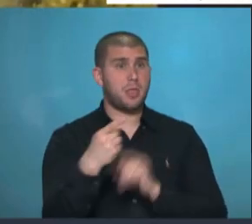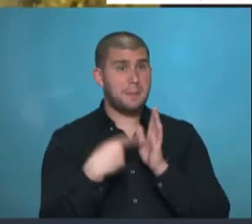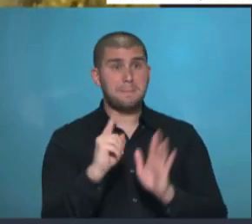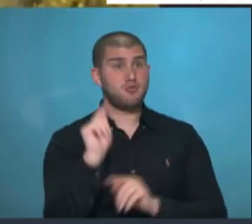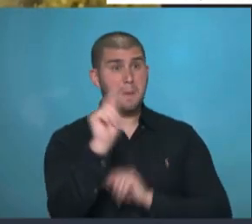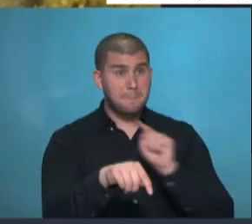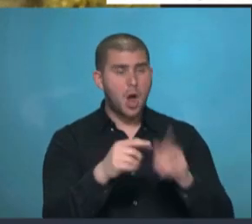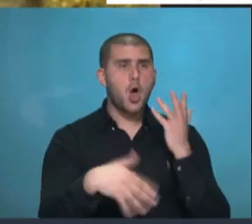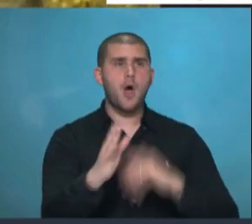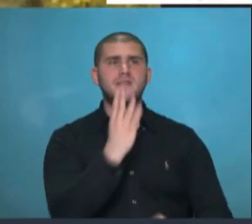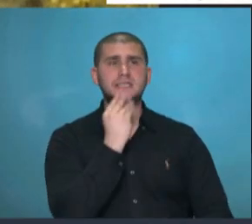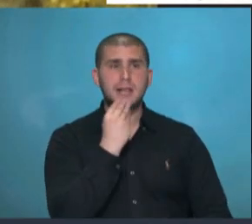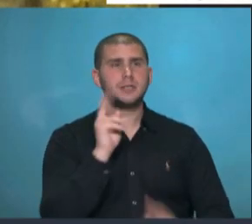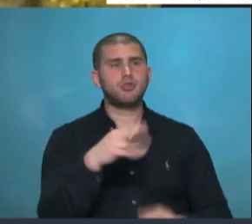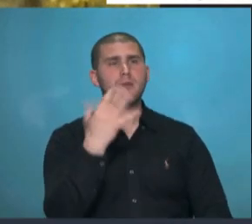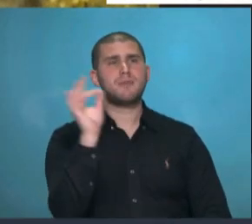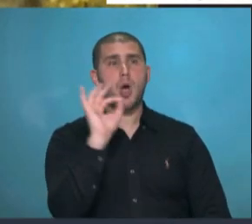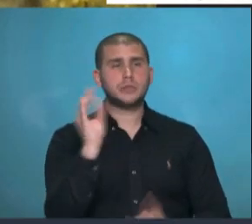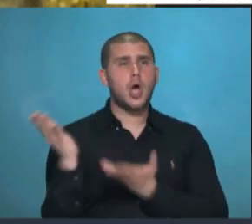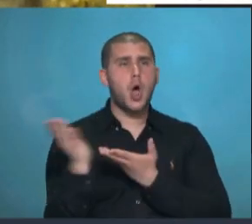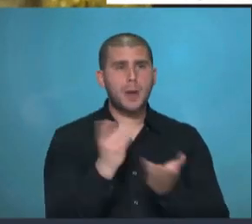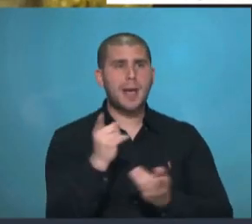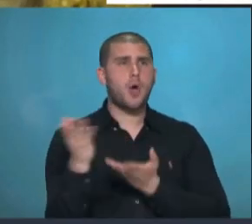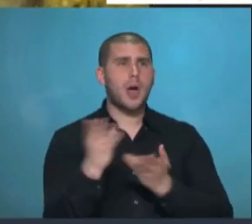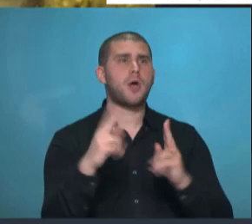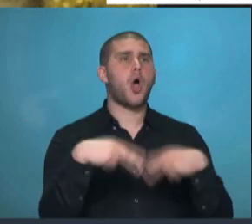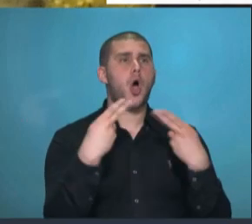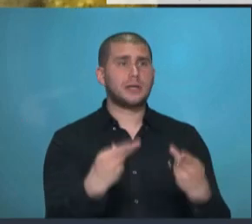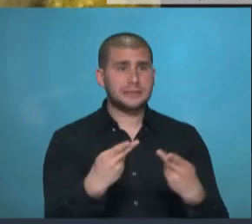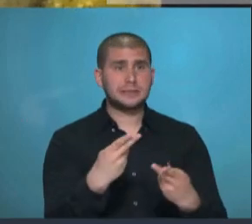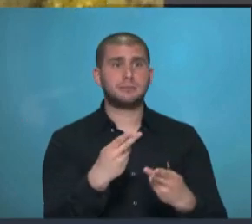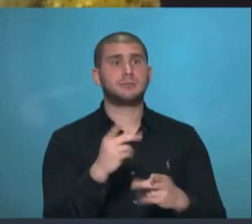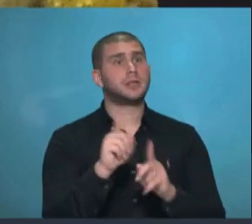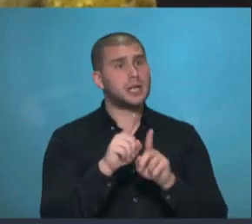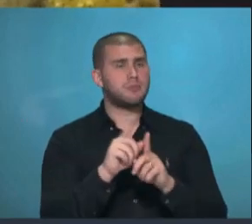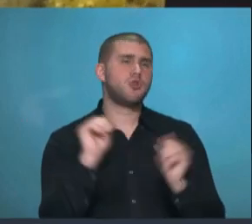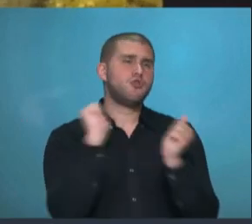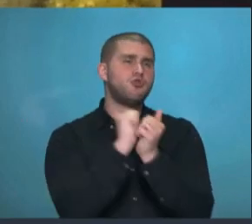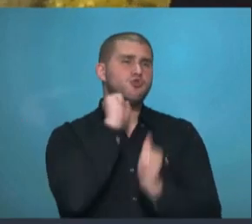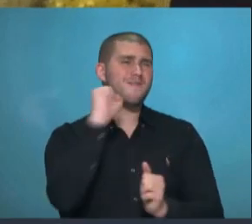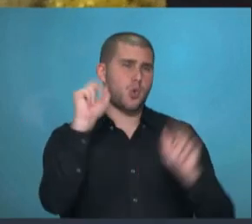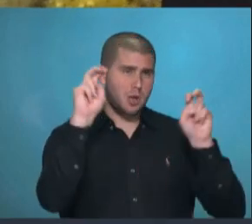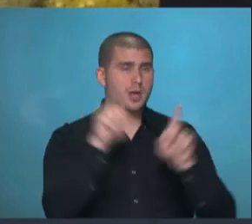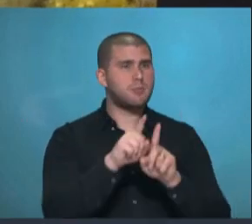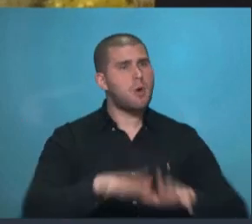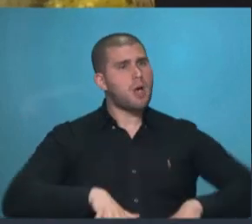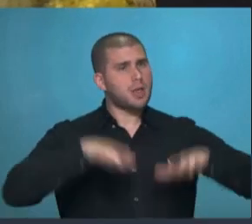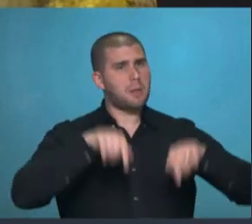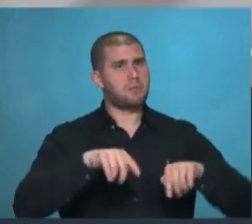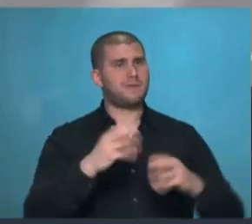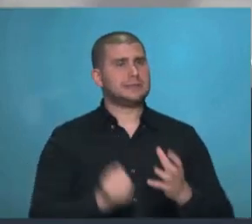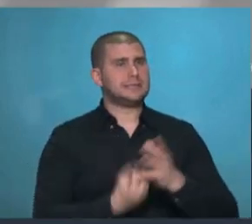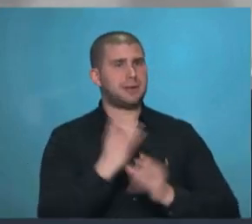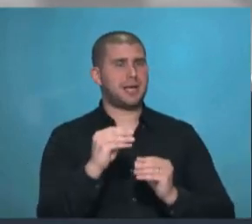זה ברובם ישראלים, יש לנו 50% של אורחים שהם אורחים חוזרים, קהל שהוא די שבוי כאן, וגדל גם יחד וצמח גם ברמה המשפחתית עם